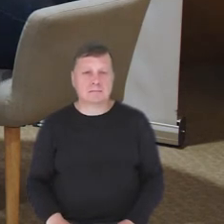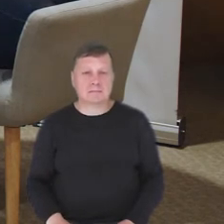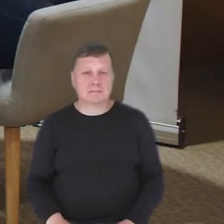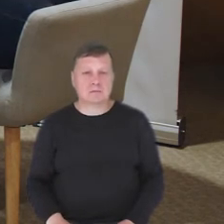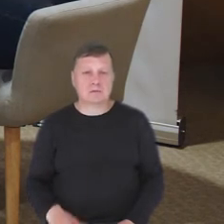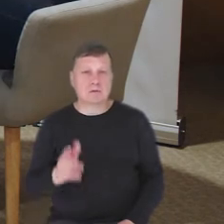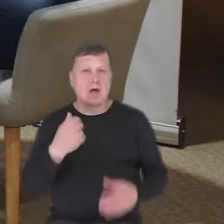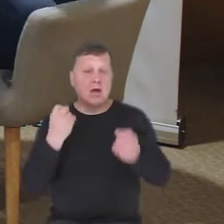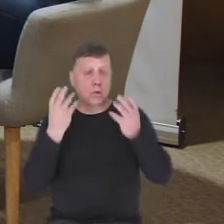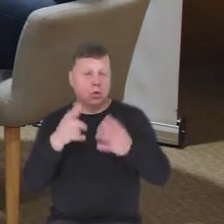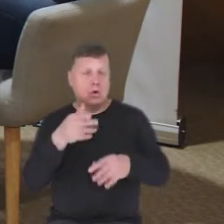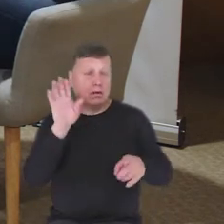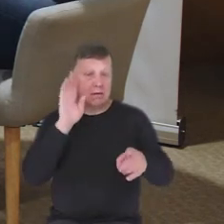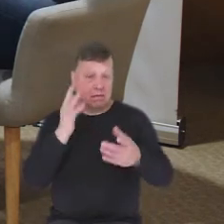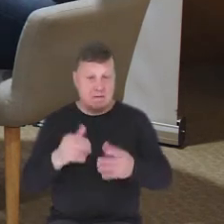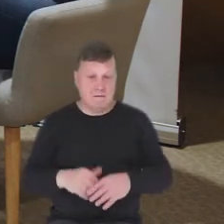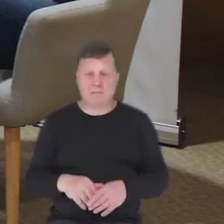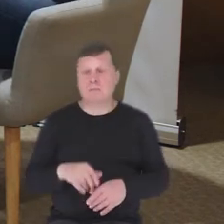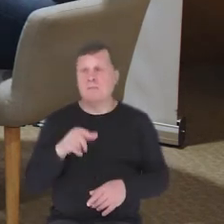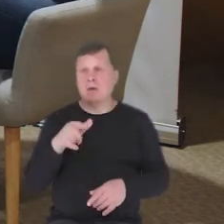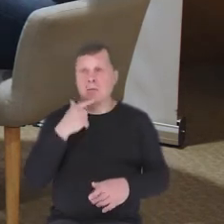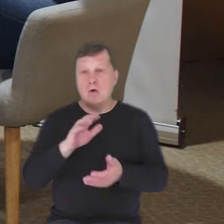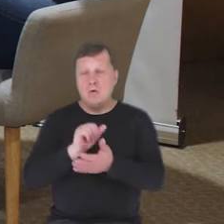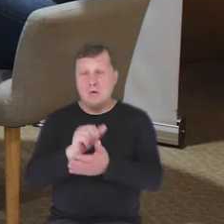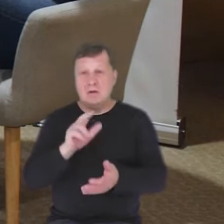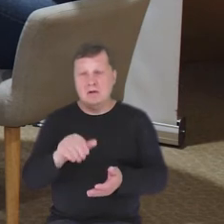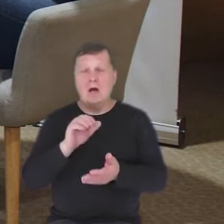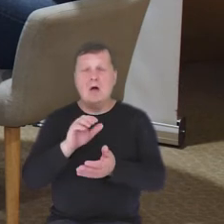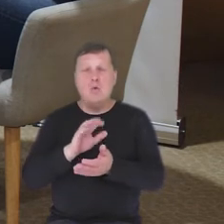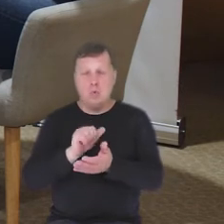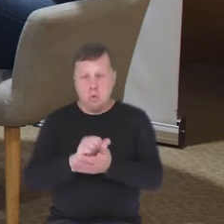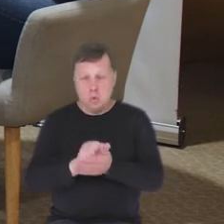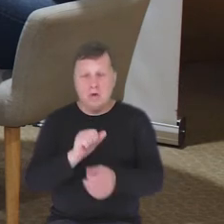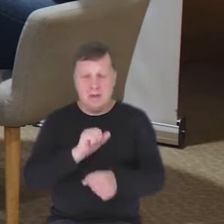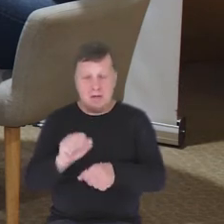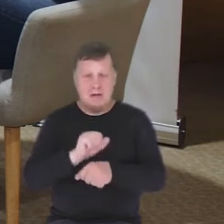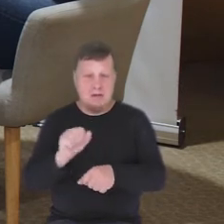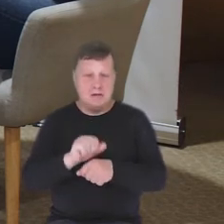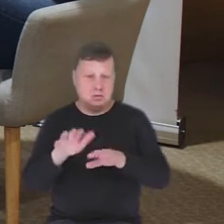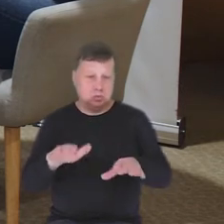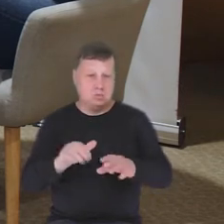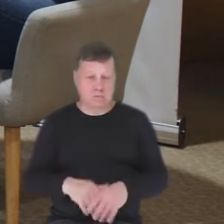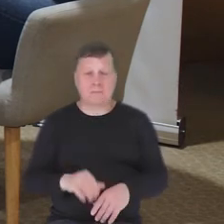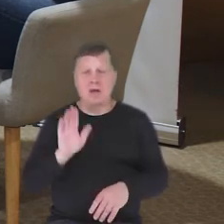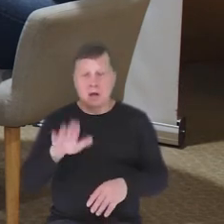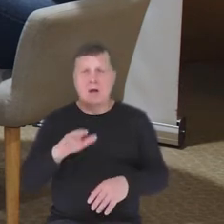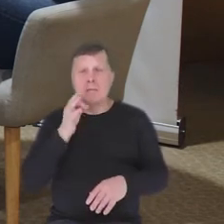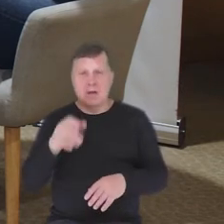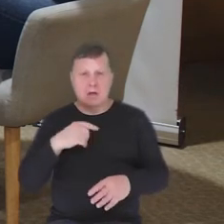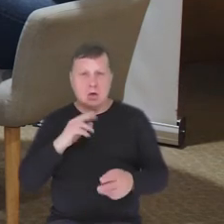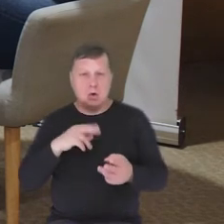A do druki są, to nawet nie co będzie, jak będzie, są do druki. No, więc odpowiadając na pytania, już bez